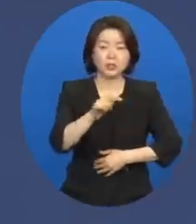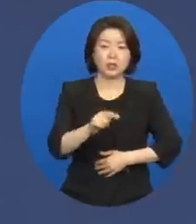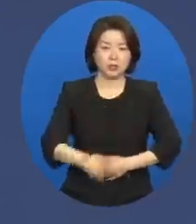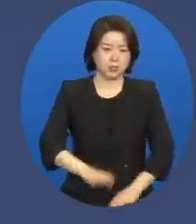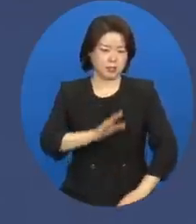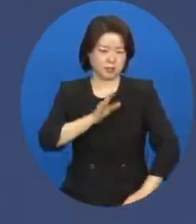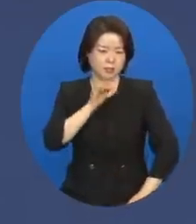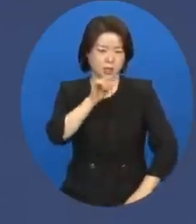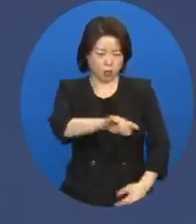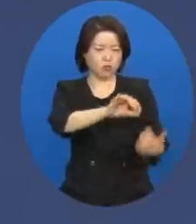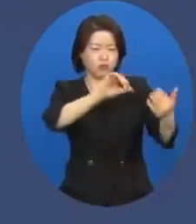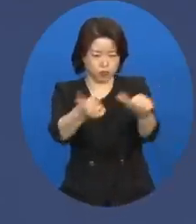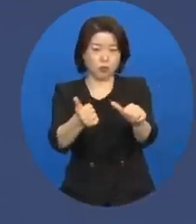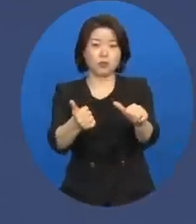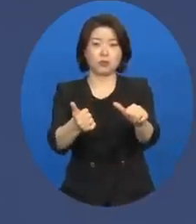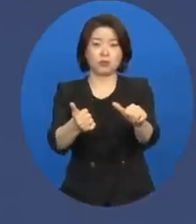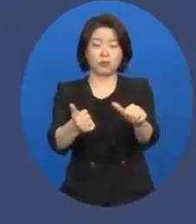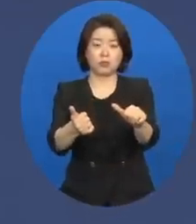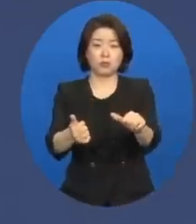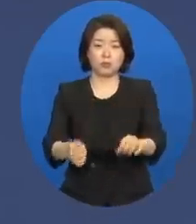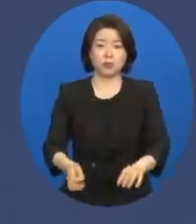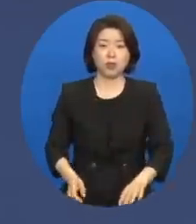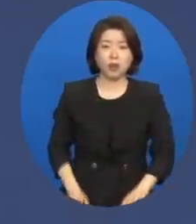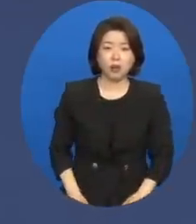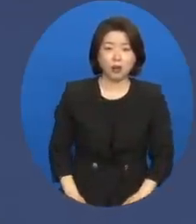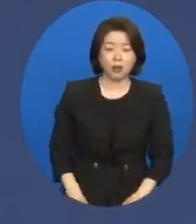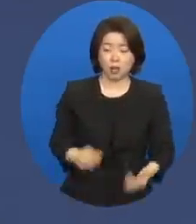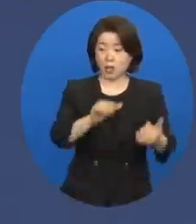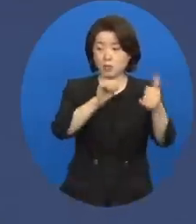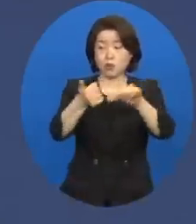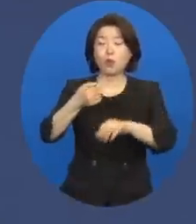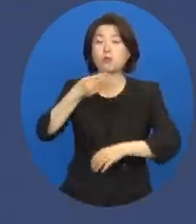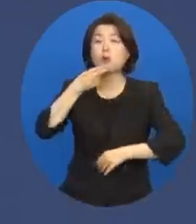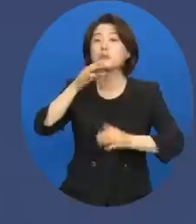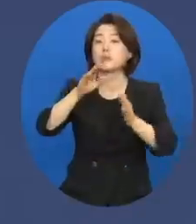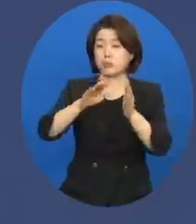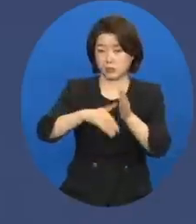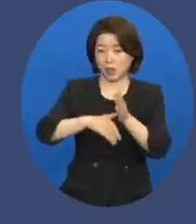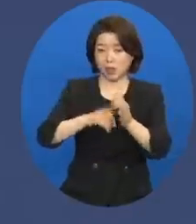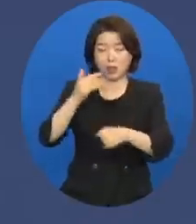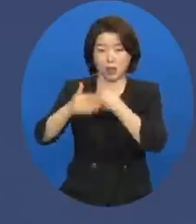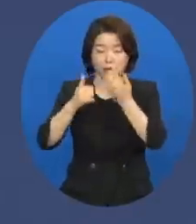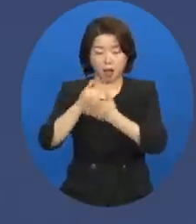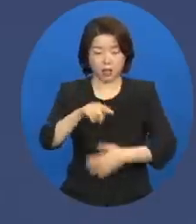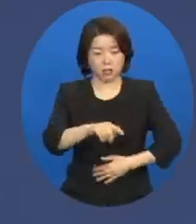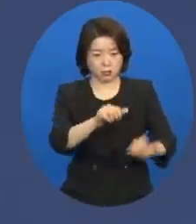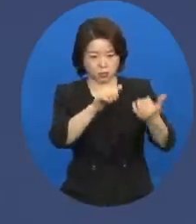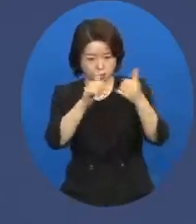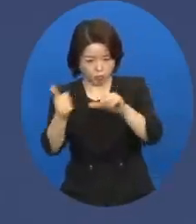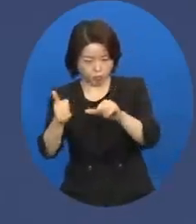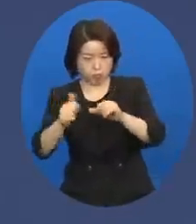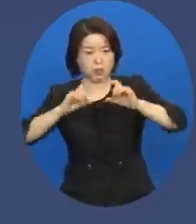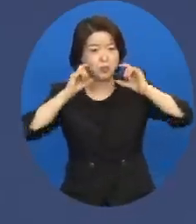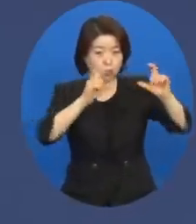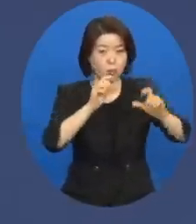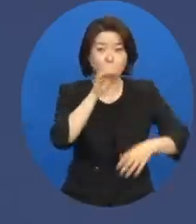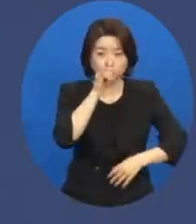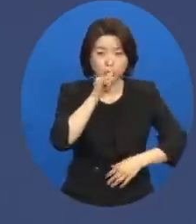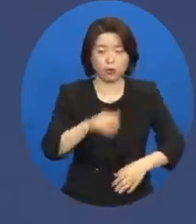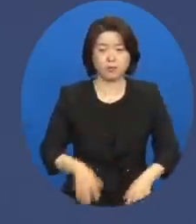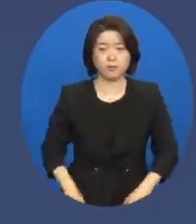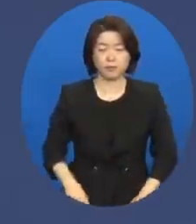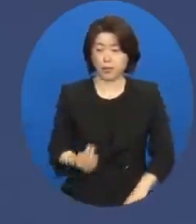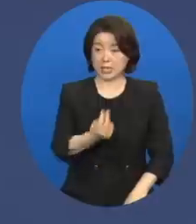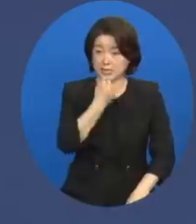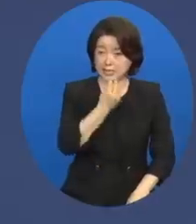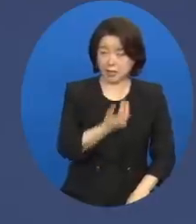정녕 죽으리라. 죽음이 하지 않던 때 하나님이 죽음을 선고하셨다는 말은